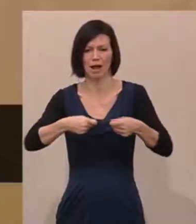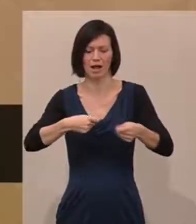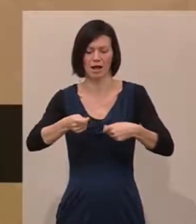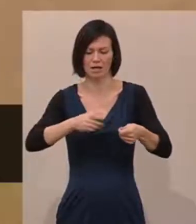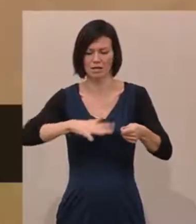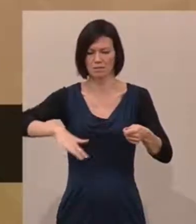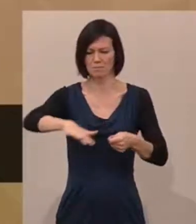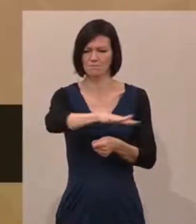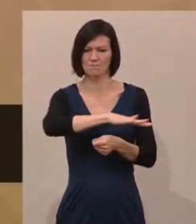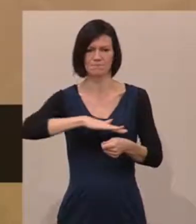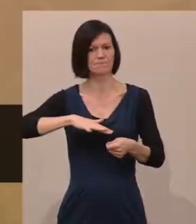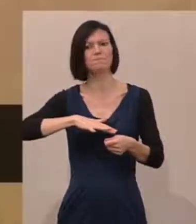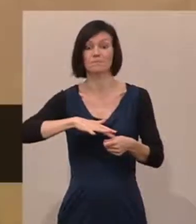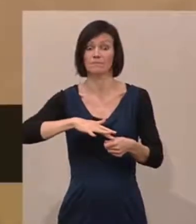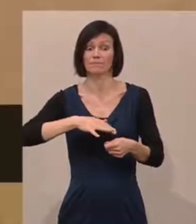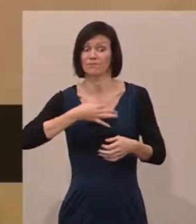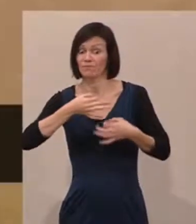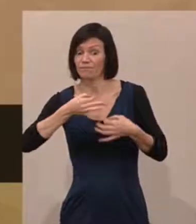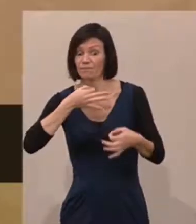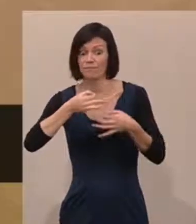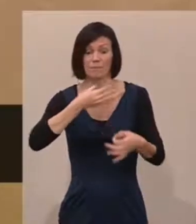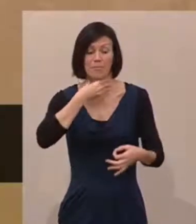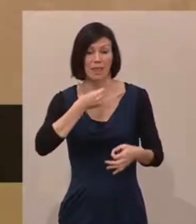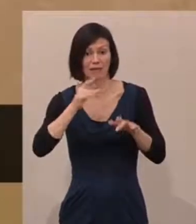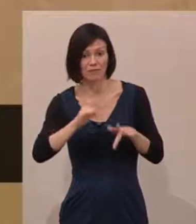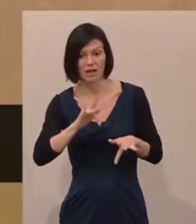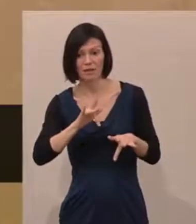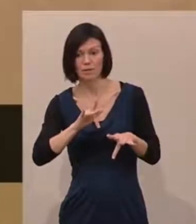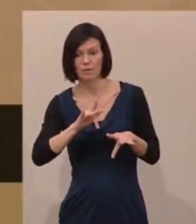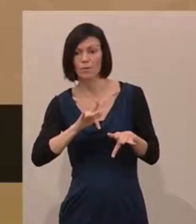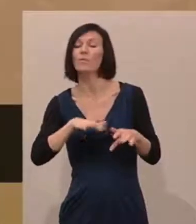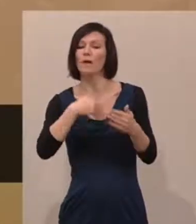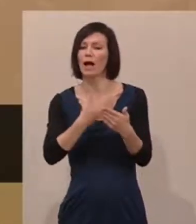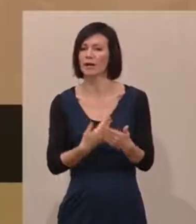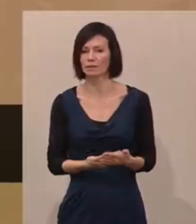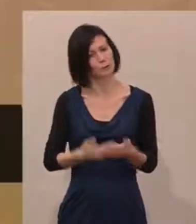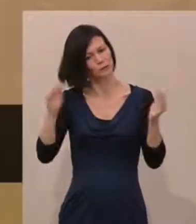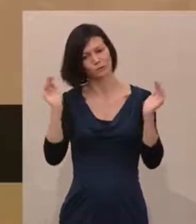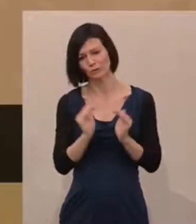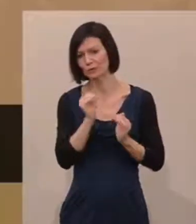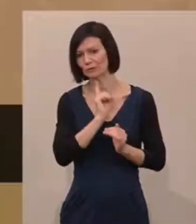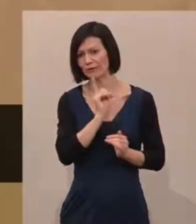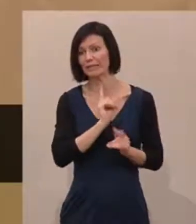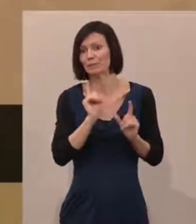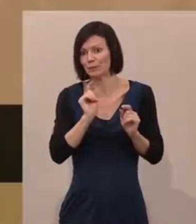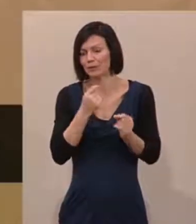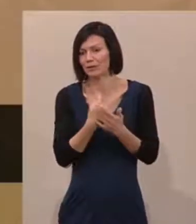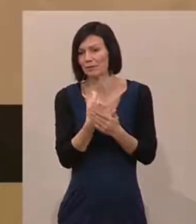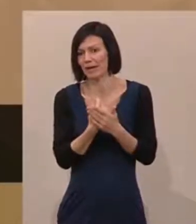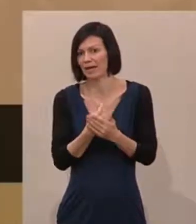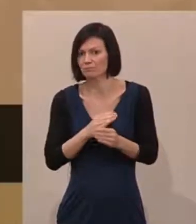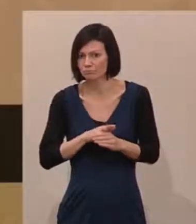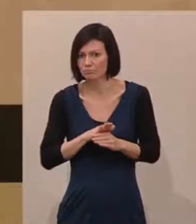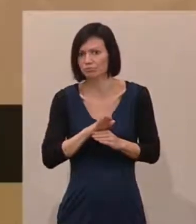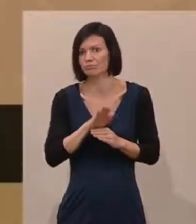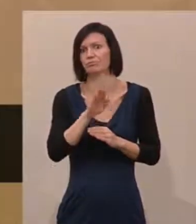in dem es eine hohe Nachfrage gibt und zu wenig Angebot, und das treibt natürlich die Preise in die Höhe. Wenn